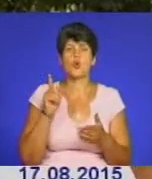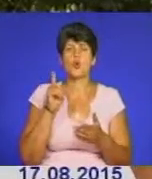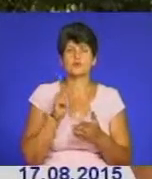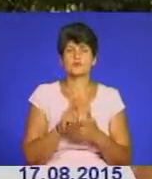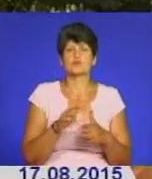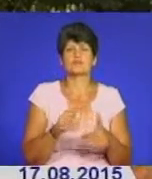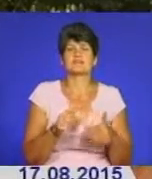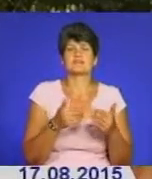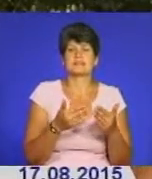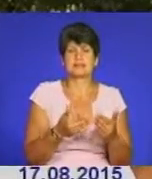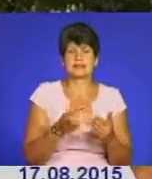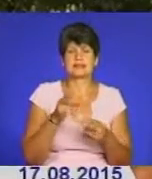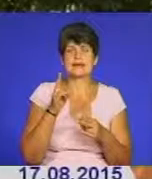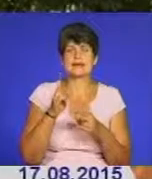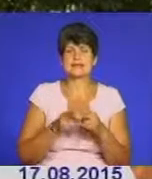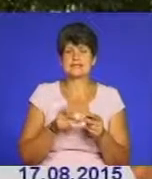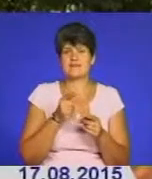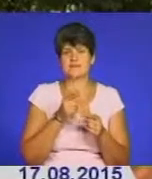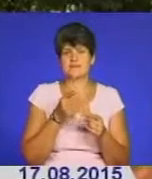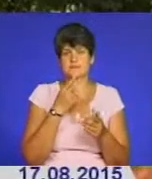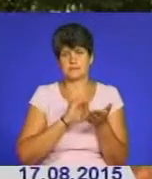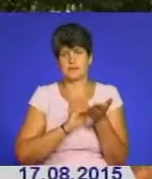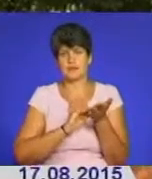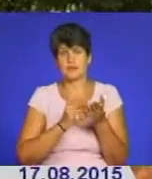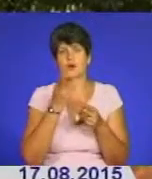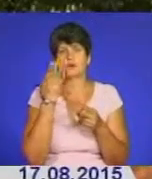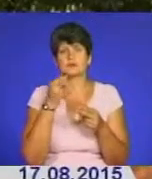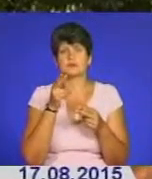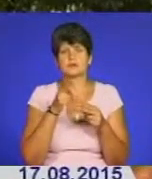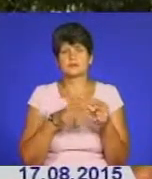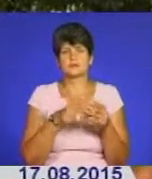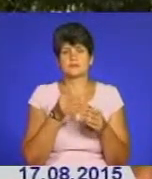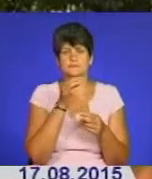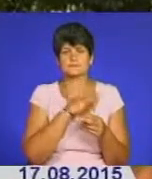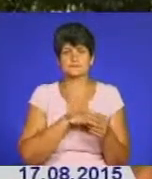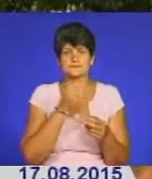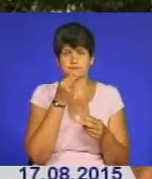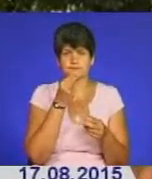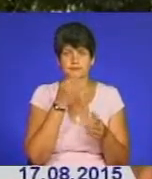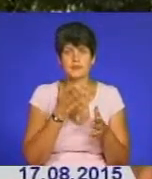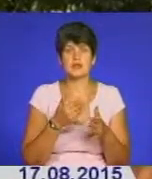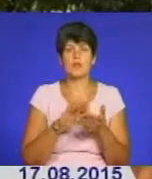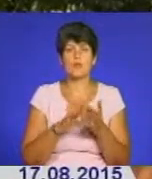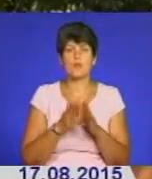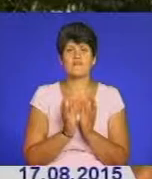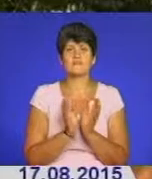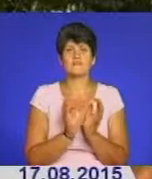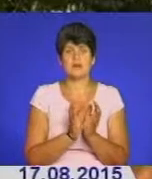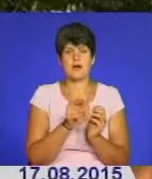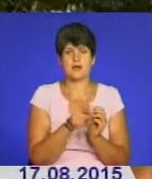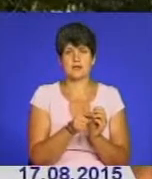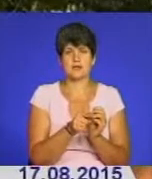звертати на кінцевий термін придатності та умови зберігання тих харчових продуктів, які